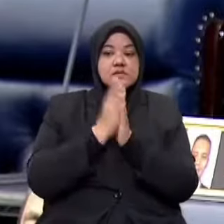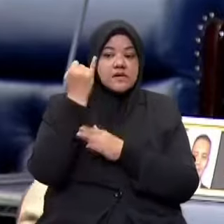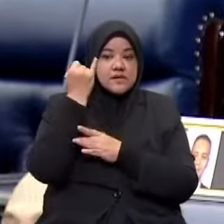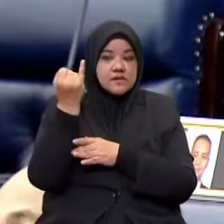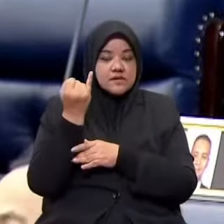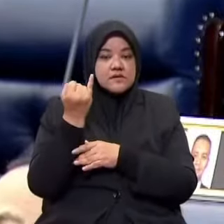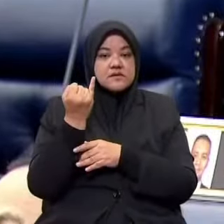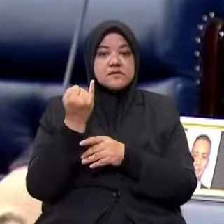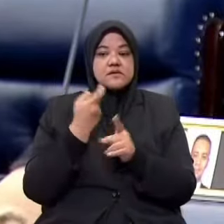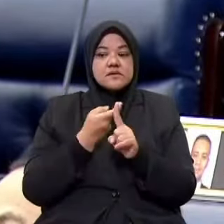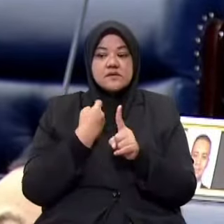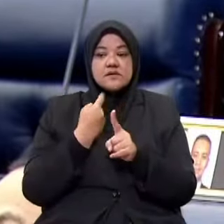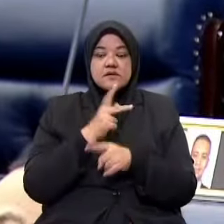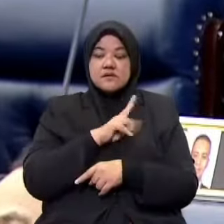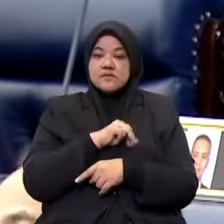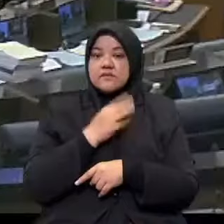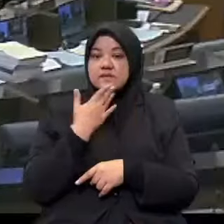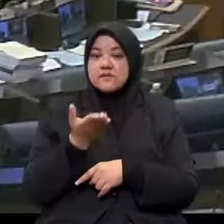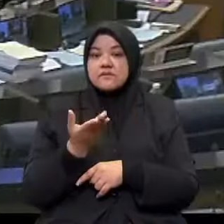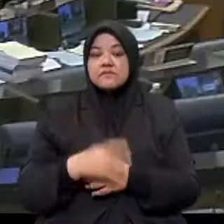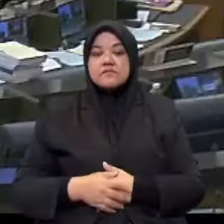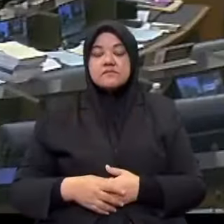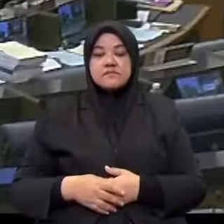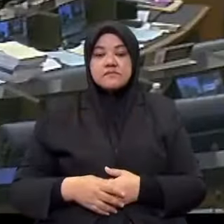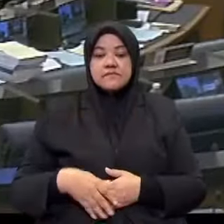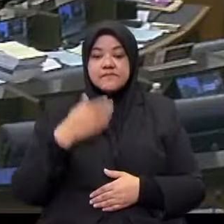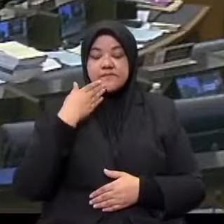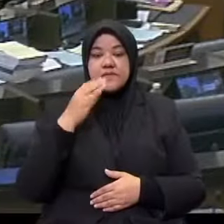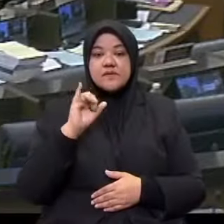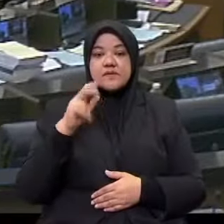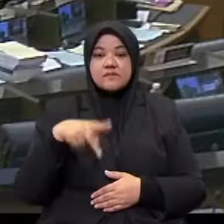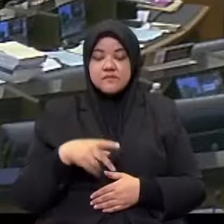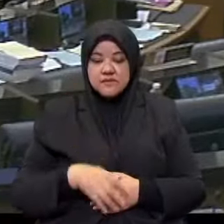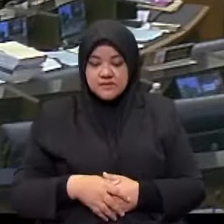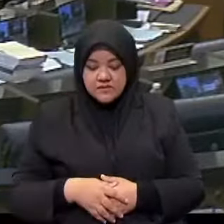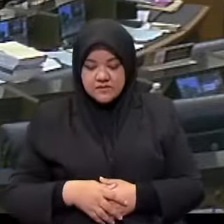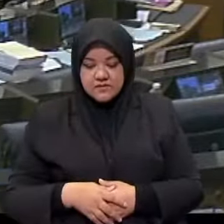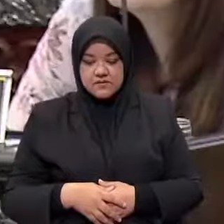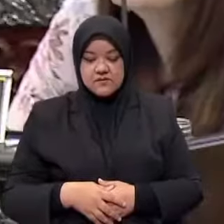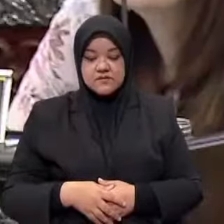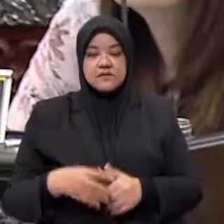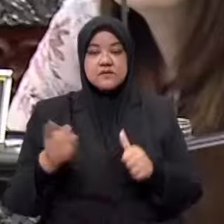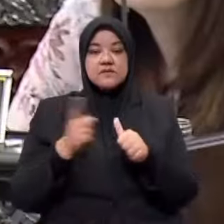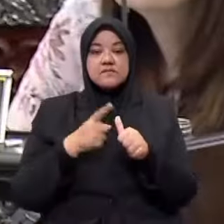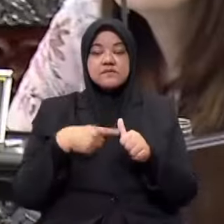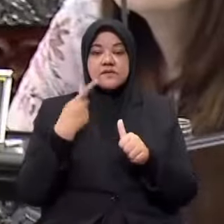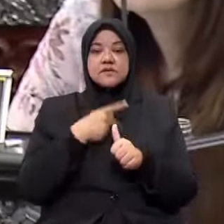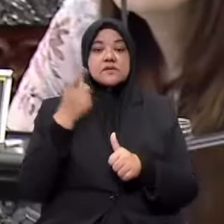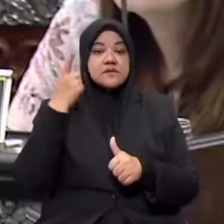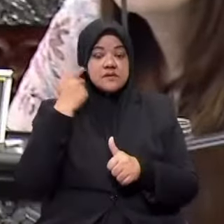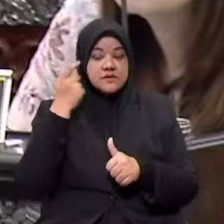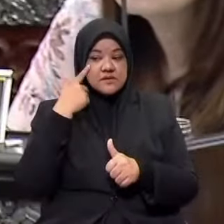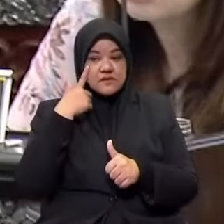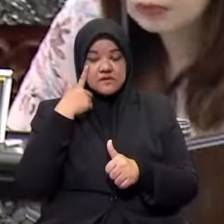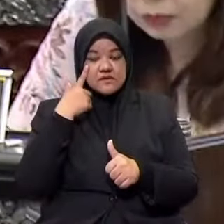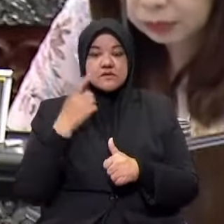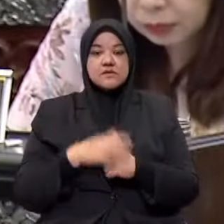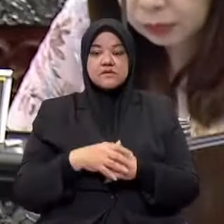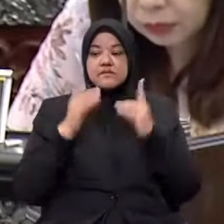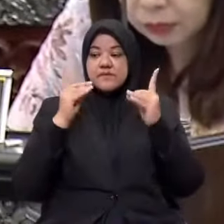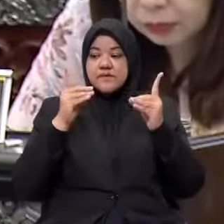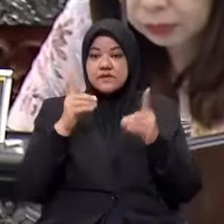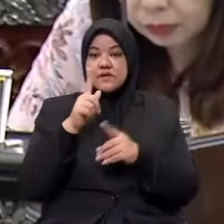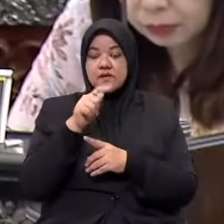pandangan dan pendirian Kementerian terima kasih terima kasih yang berhormat yang pertama kita tahu bahawa